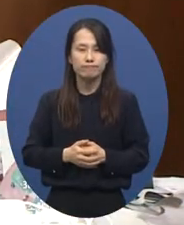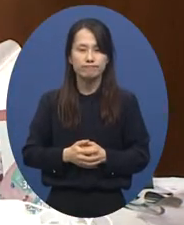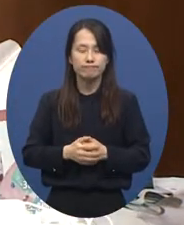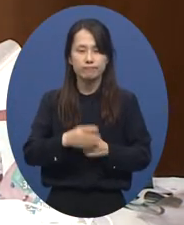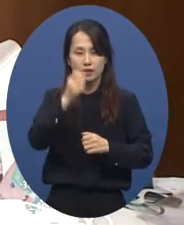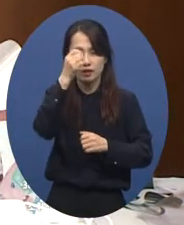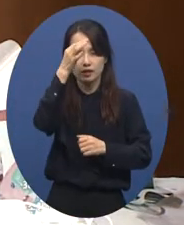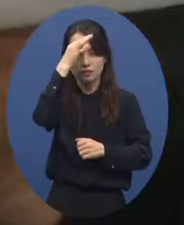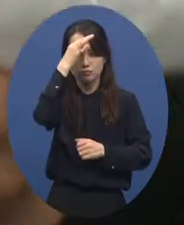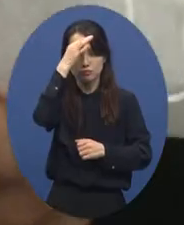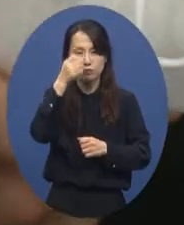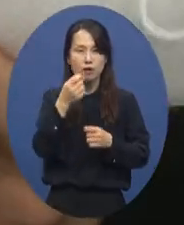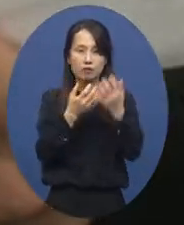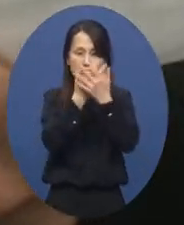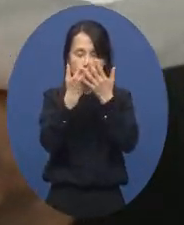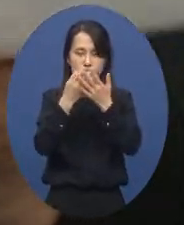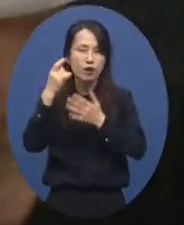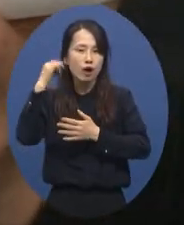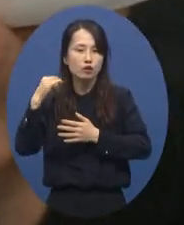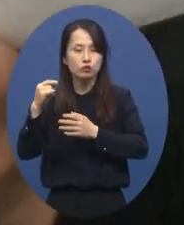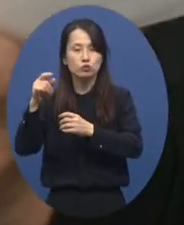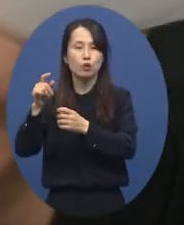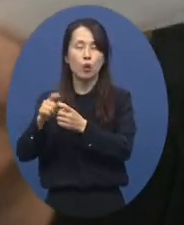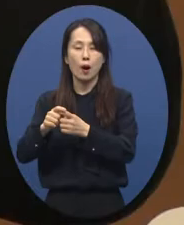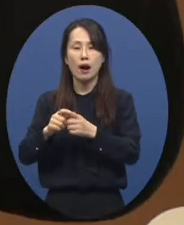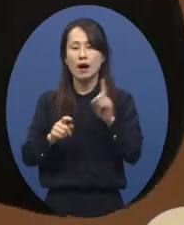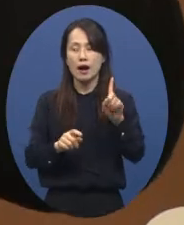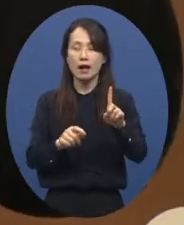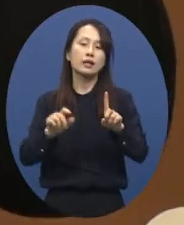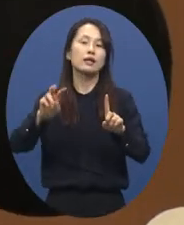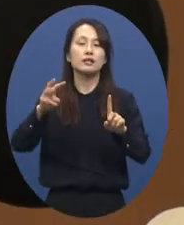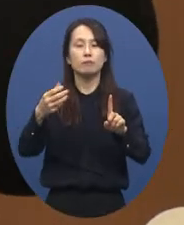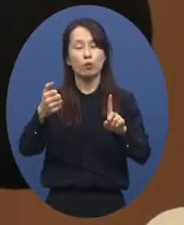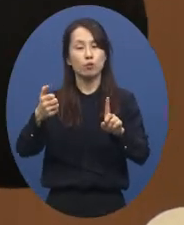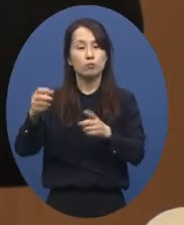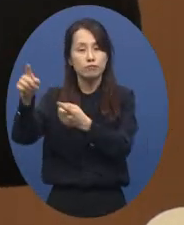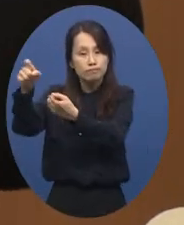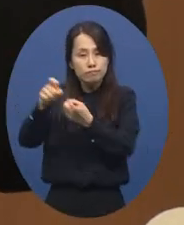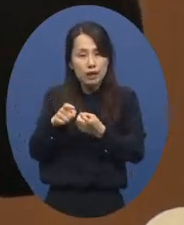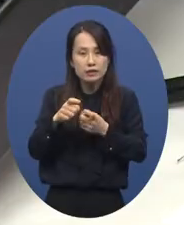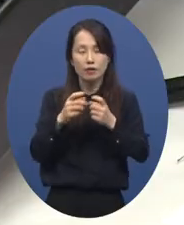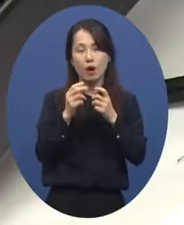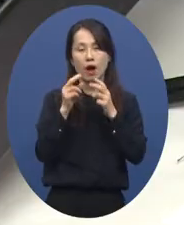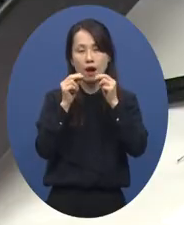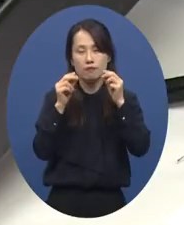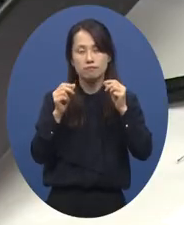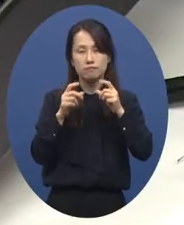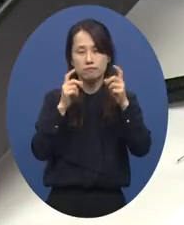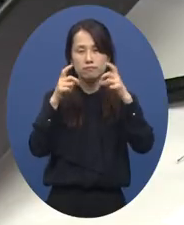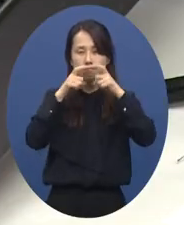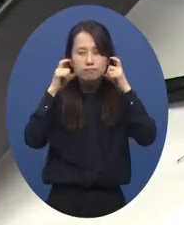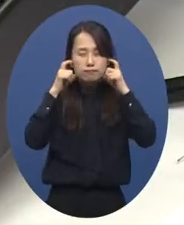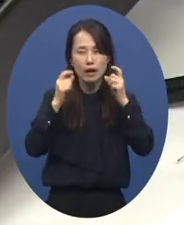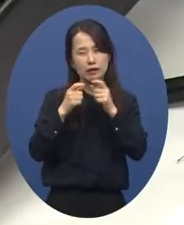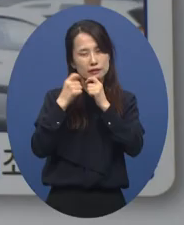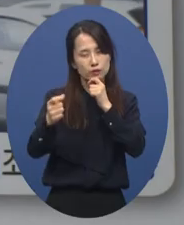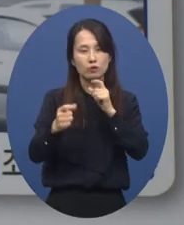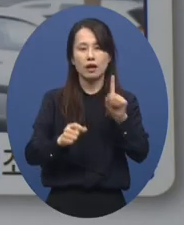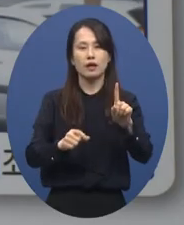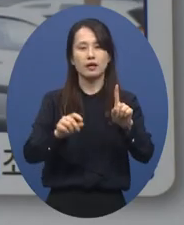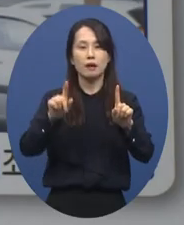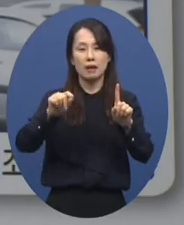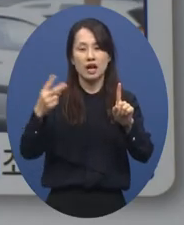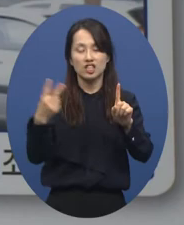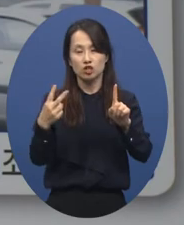성능이 확인된 중국산 마스크를 개당 350원에 수입한 뒤 미세먼지 마스크로 속여 한개 12,000원에 판매해